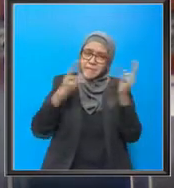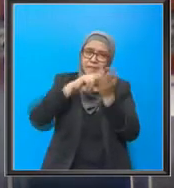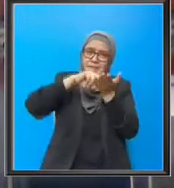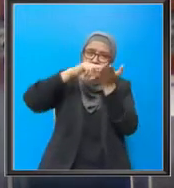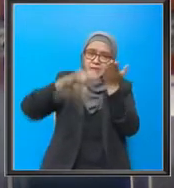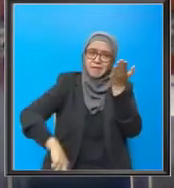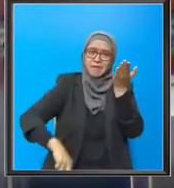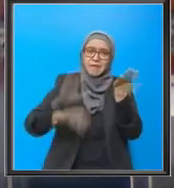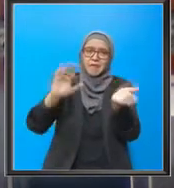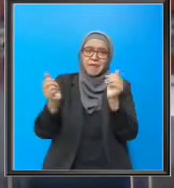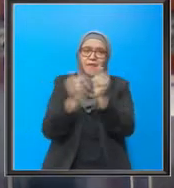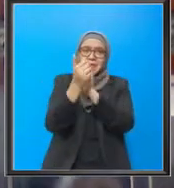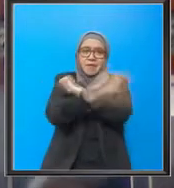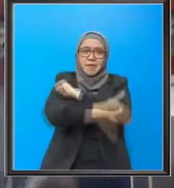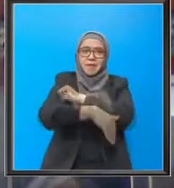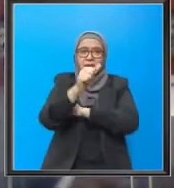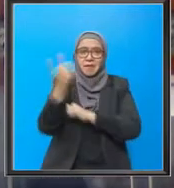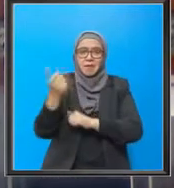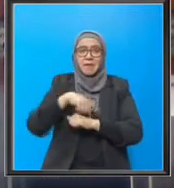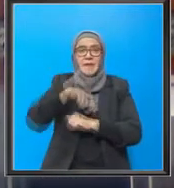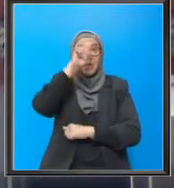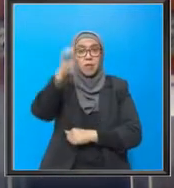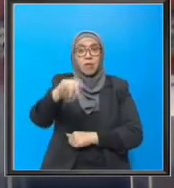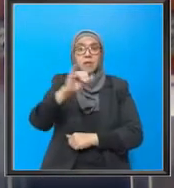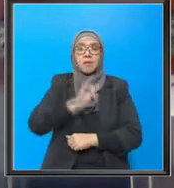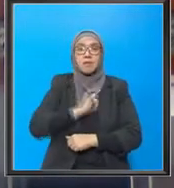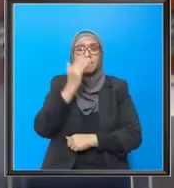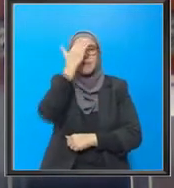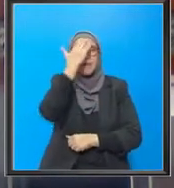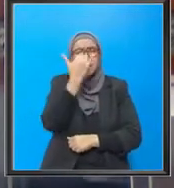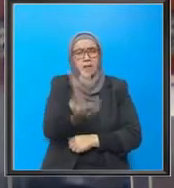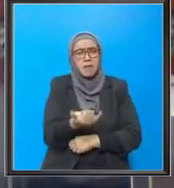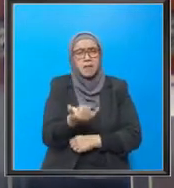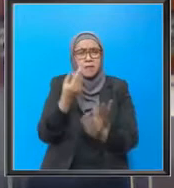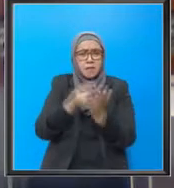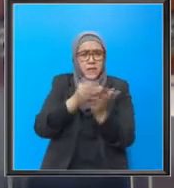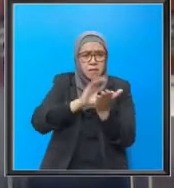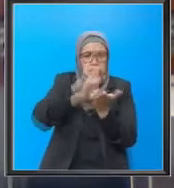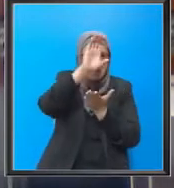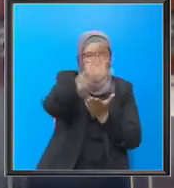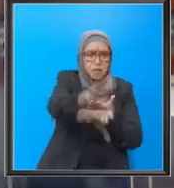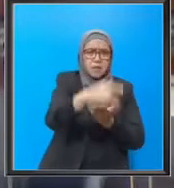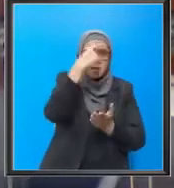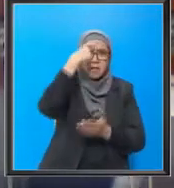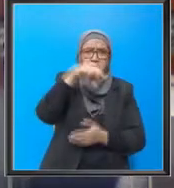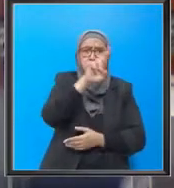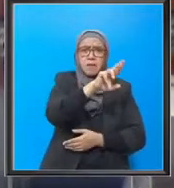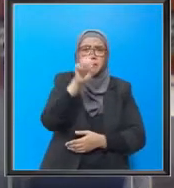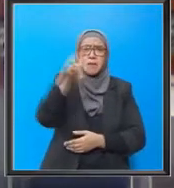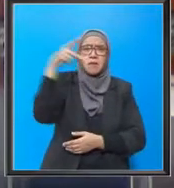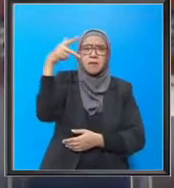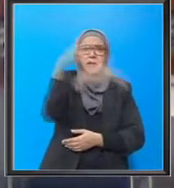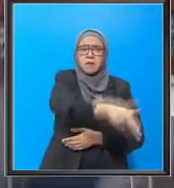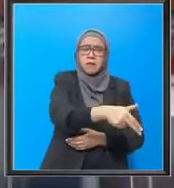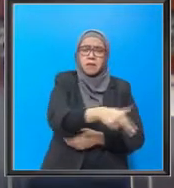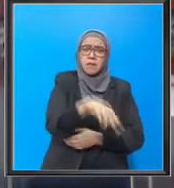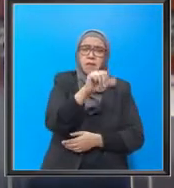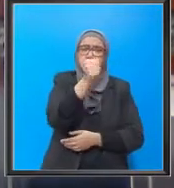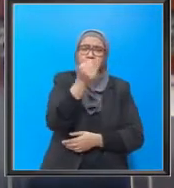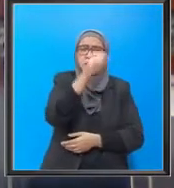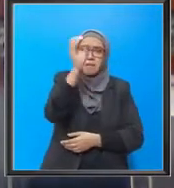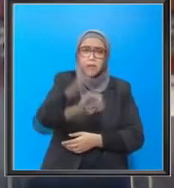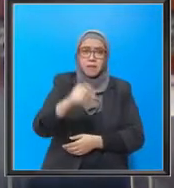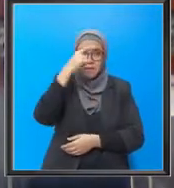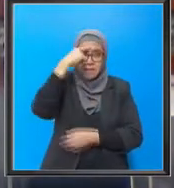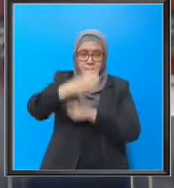negara-negara lain soalan saya Mengapakah peruntukkan bagi pembelanja karendy dipotong sebanyak scrotus